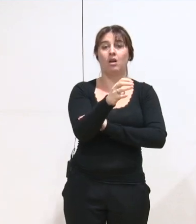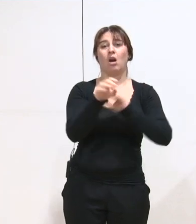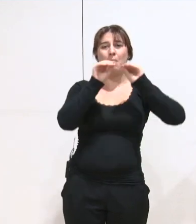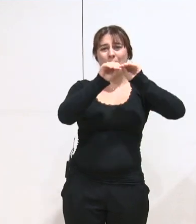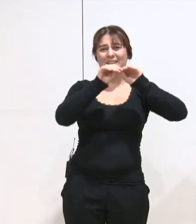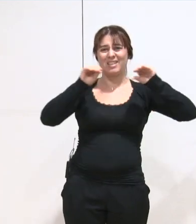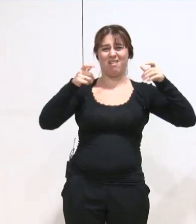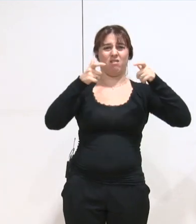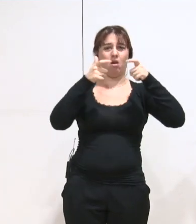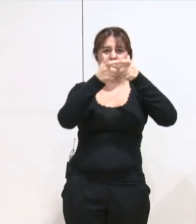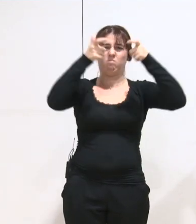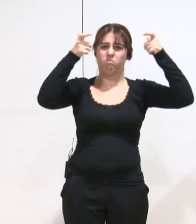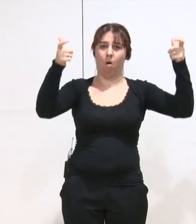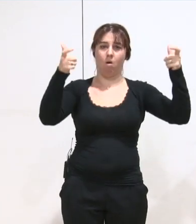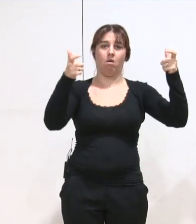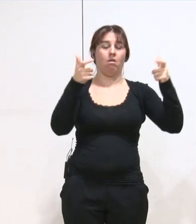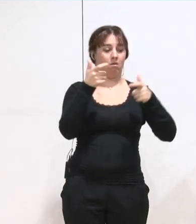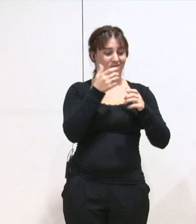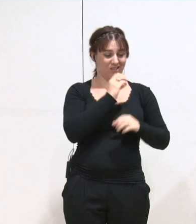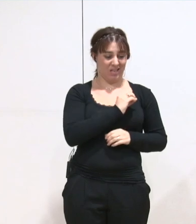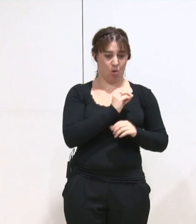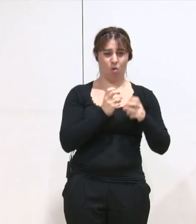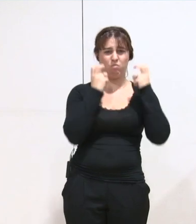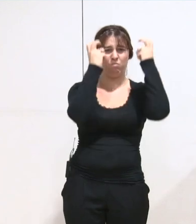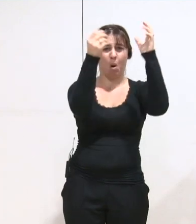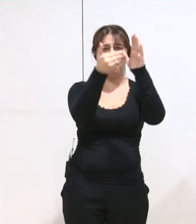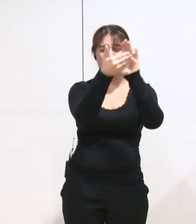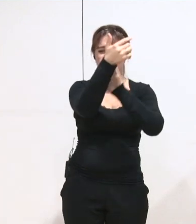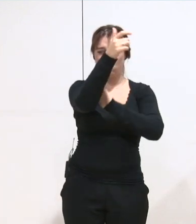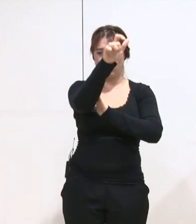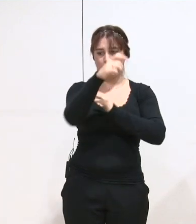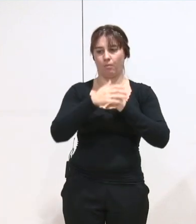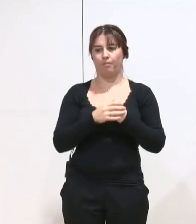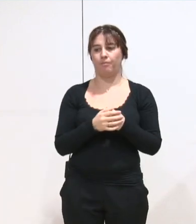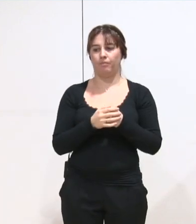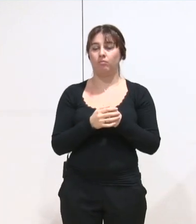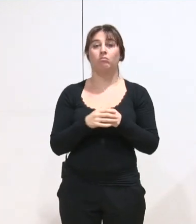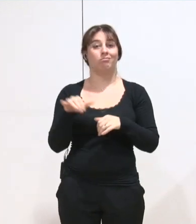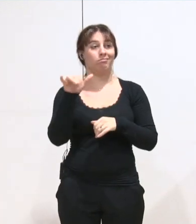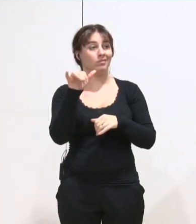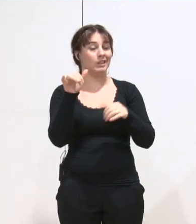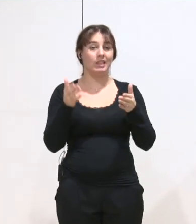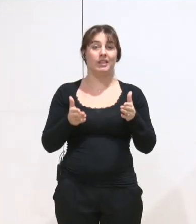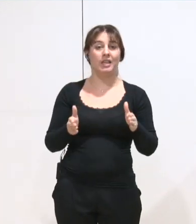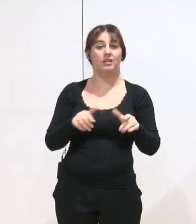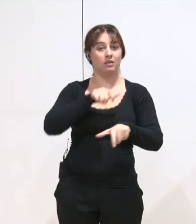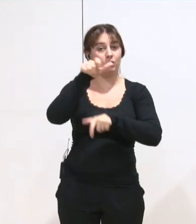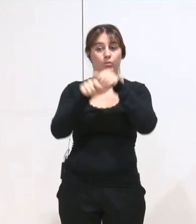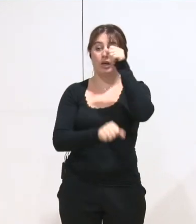à 1200. Avec les autorisations par les responsables,